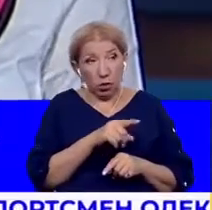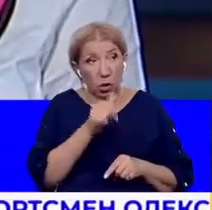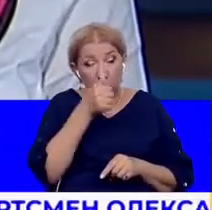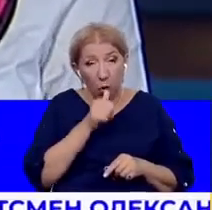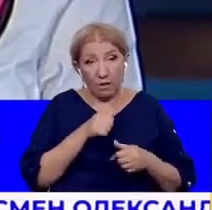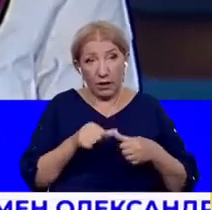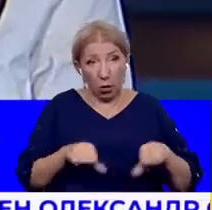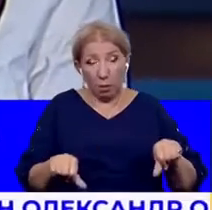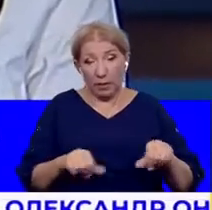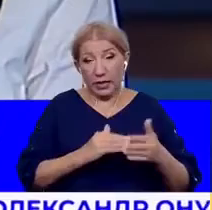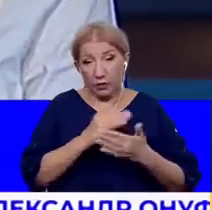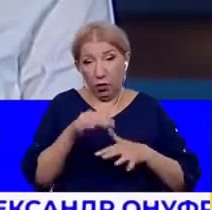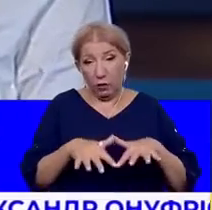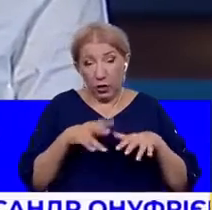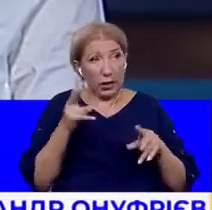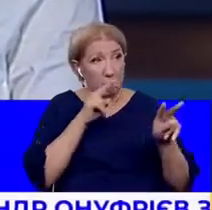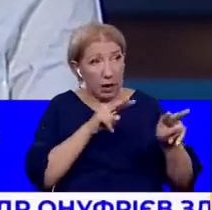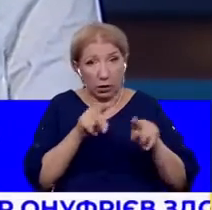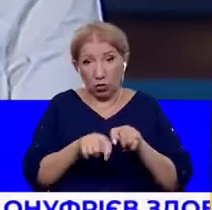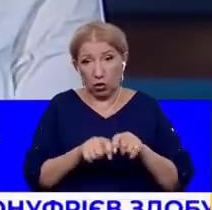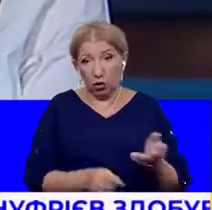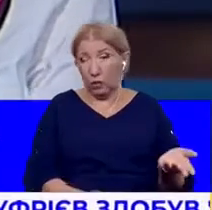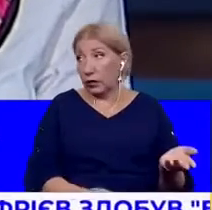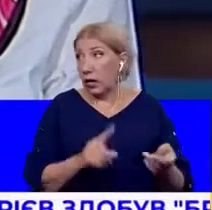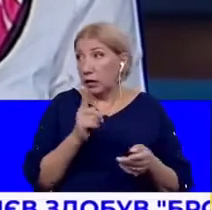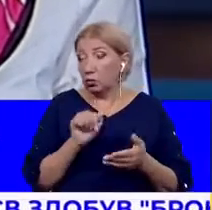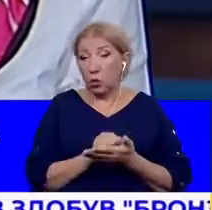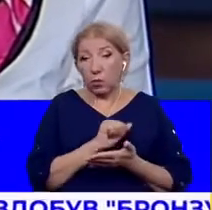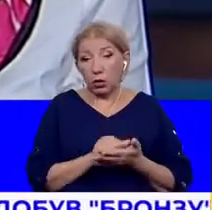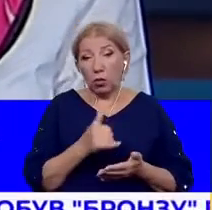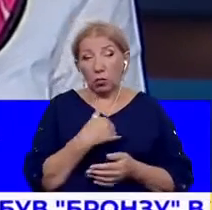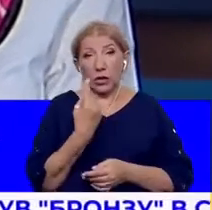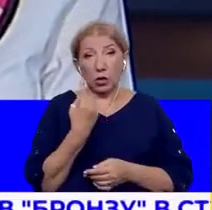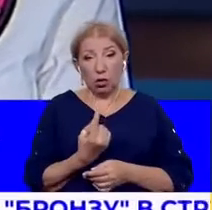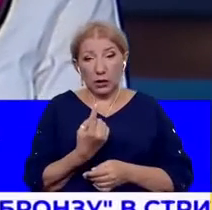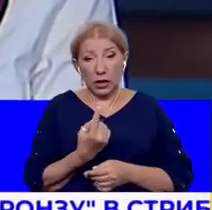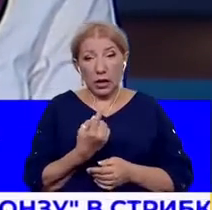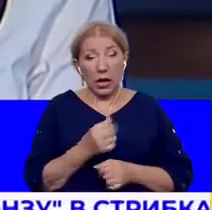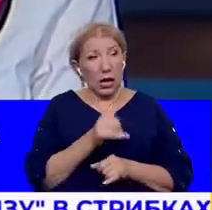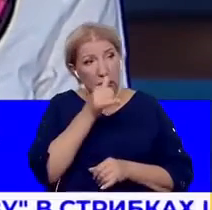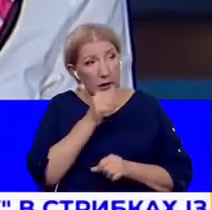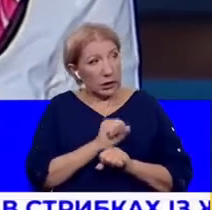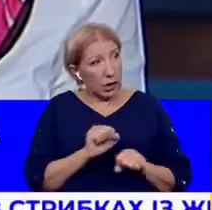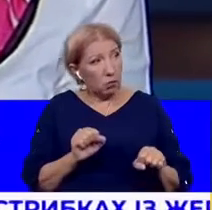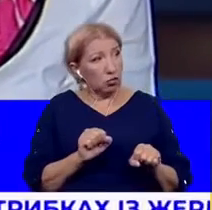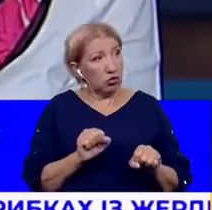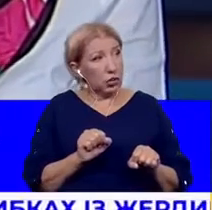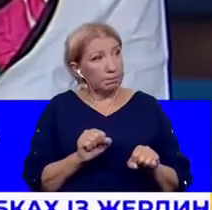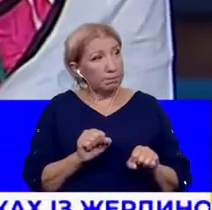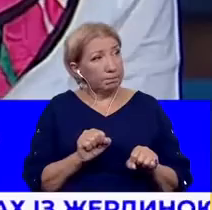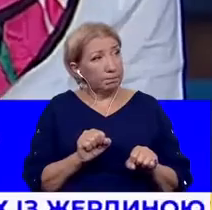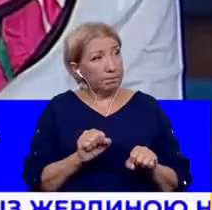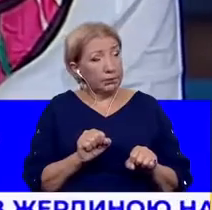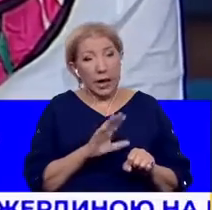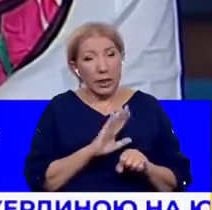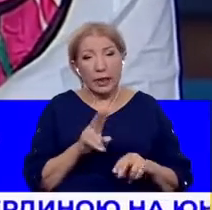комітету Верховної Ради контролювати цю забудову. Угу. Тому що по документам у нас одне, тобто не можна власне